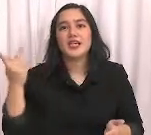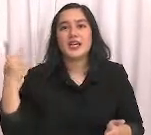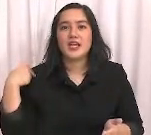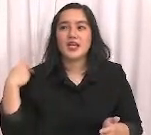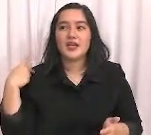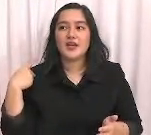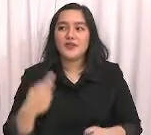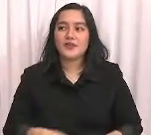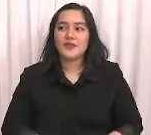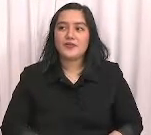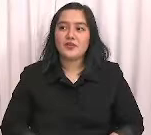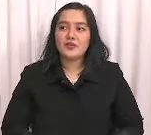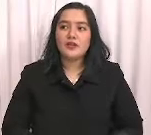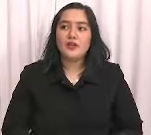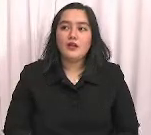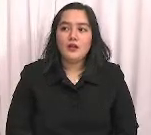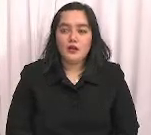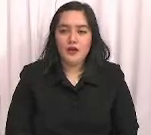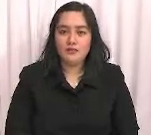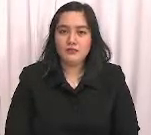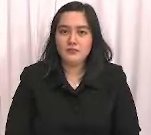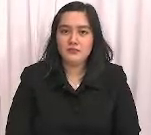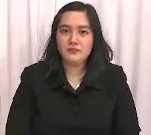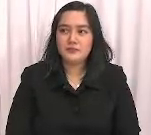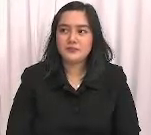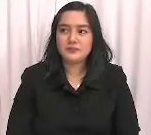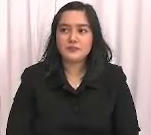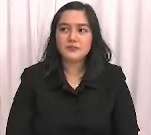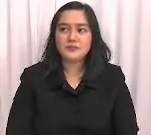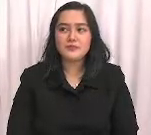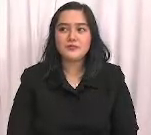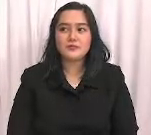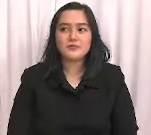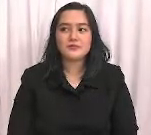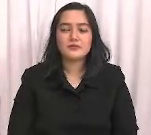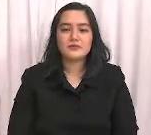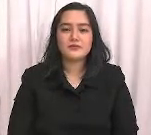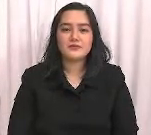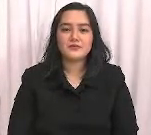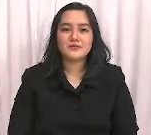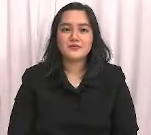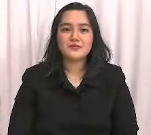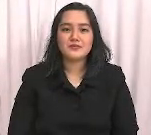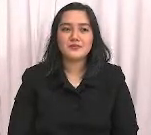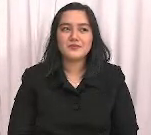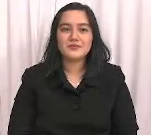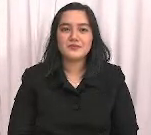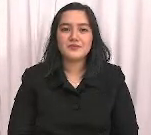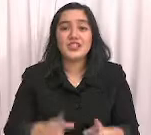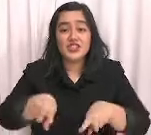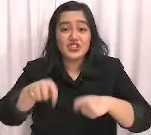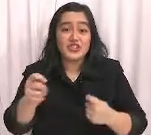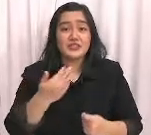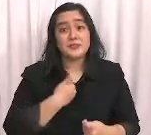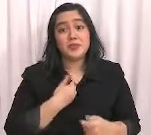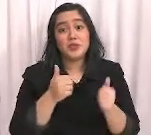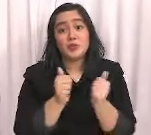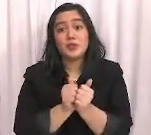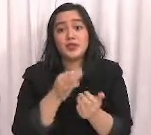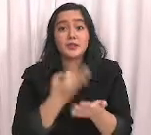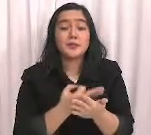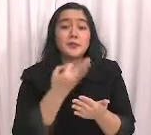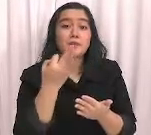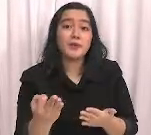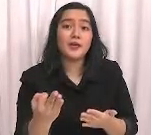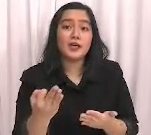pinagkatiwala niya sa akin kapag aalis siya yung pera. Kasi meron kami before na business na yung